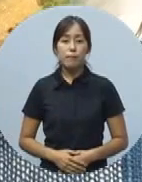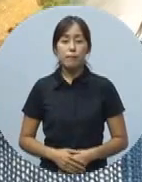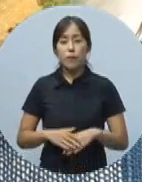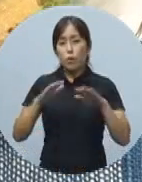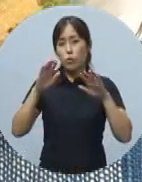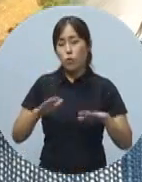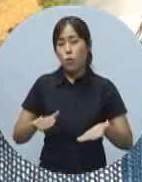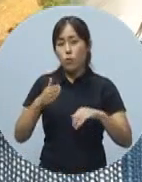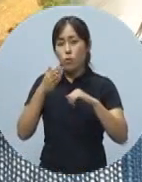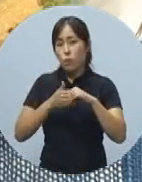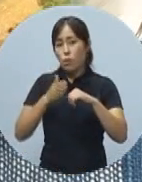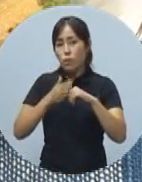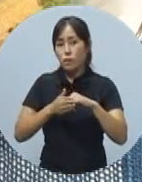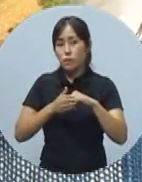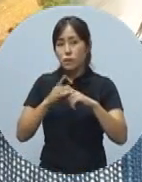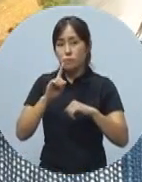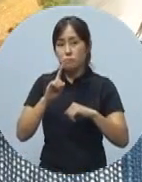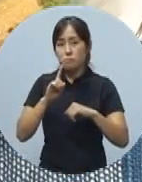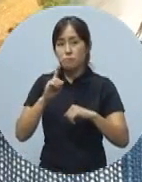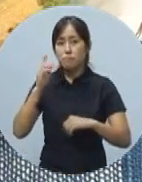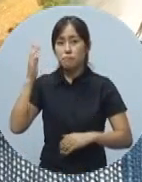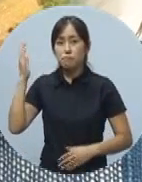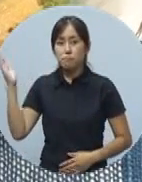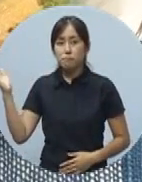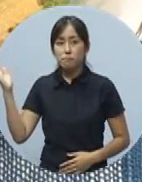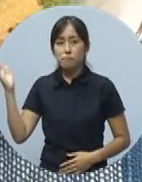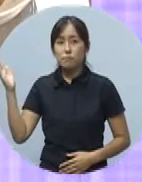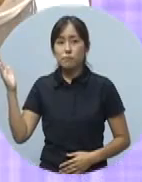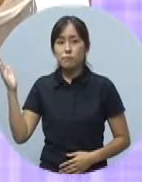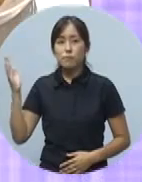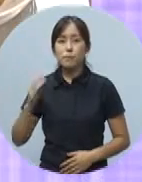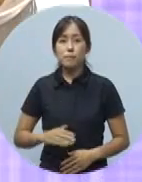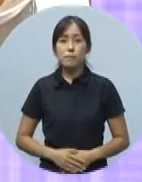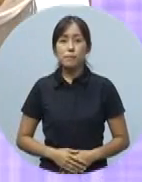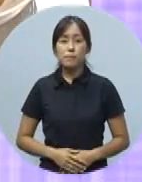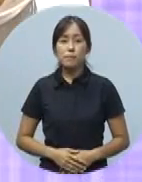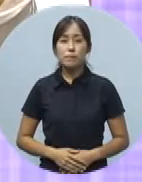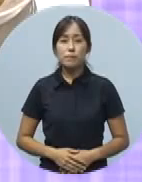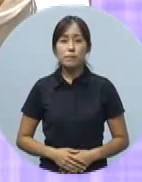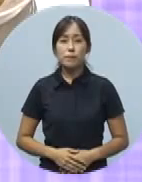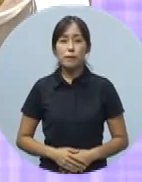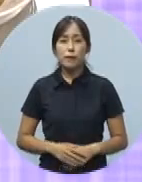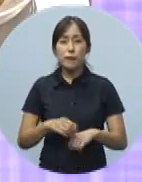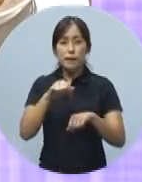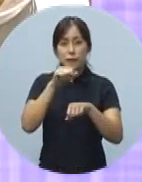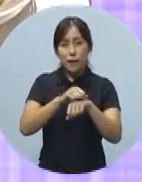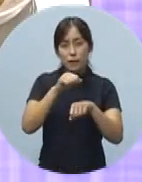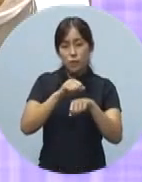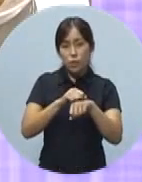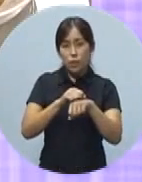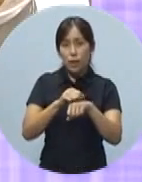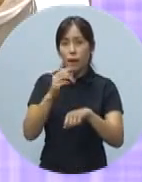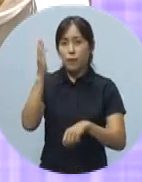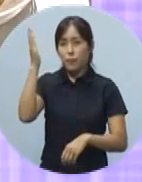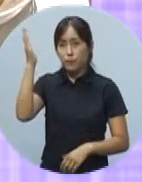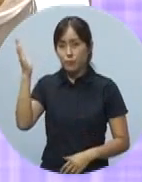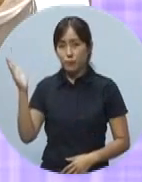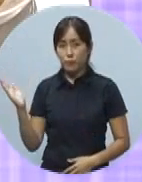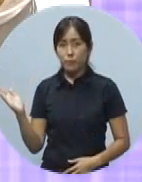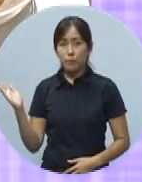今回作る料理はじゃがいもとインゲンの落花生あえ。材料はご覧のようになっています